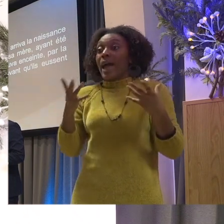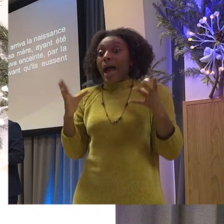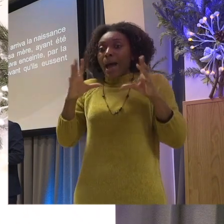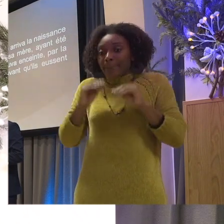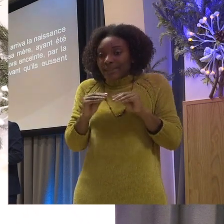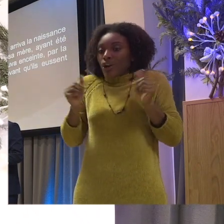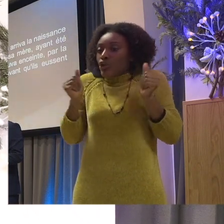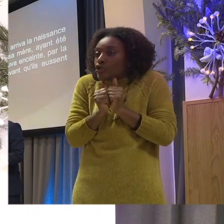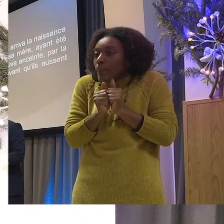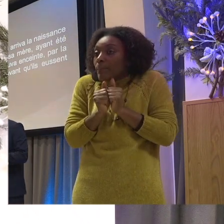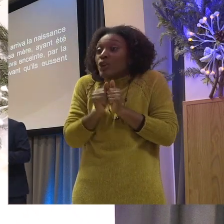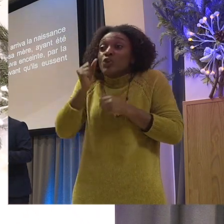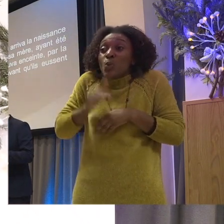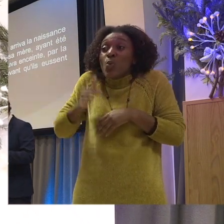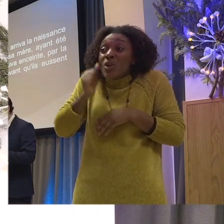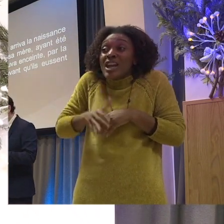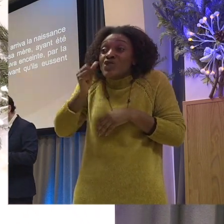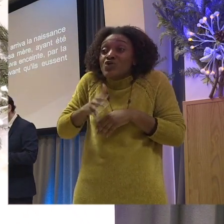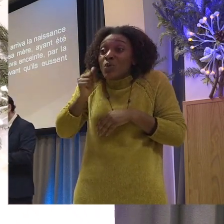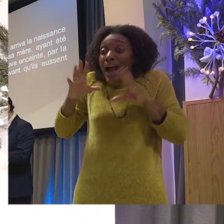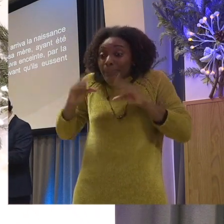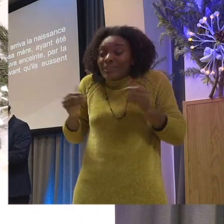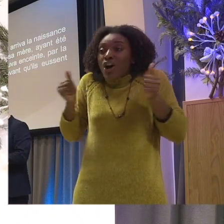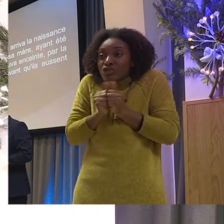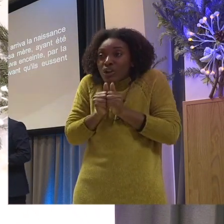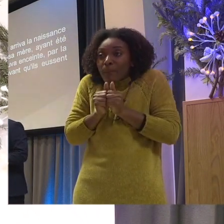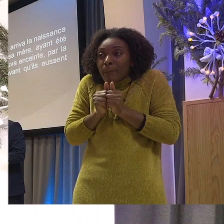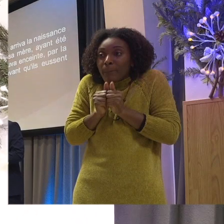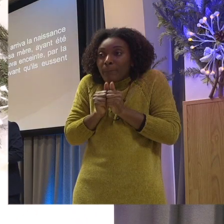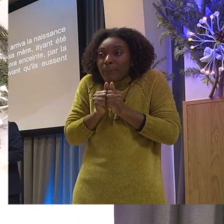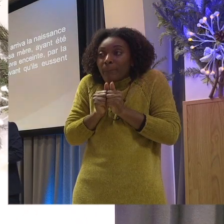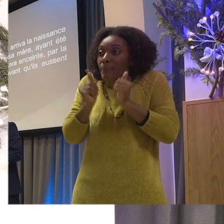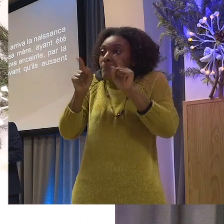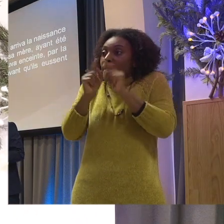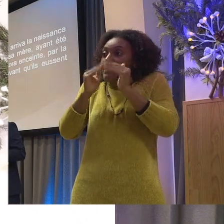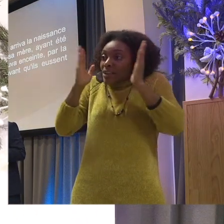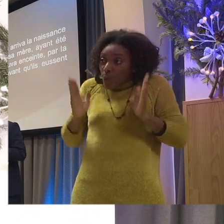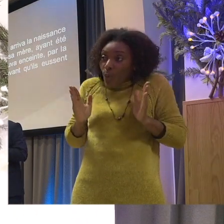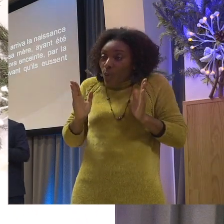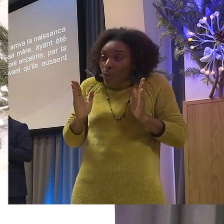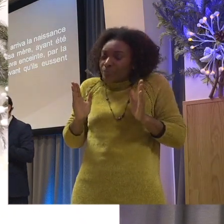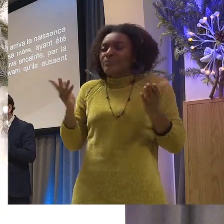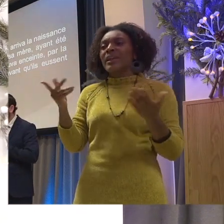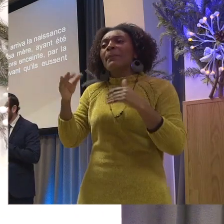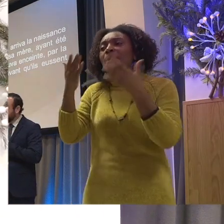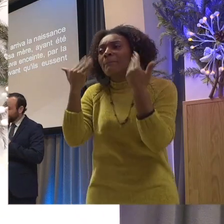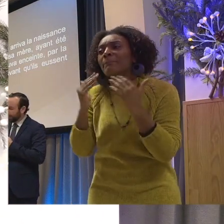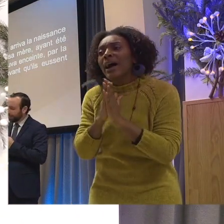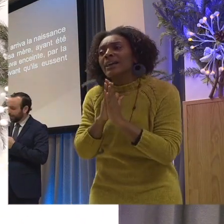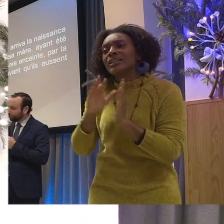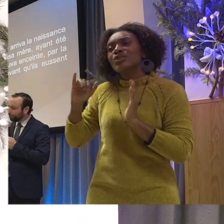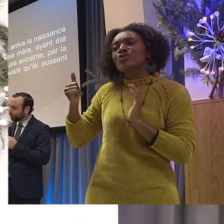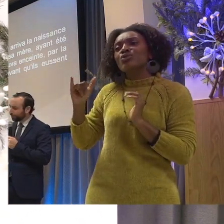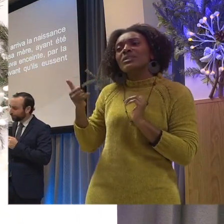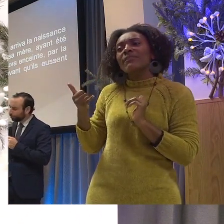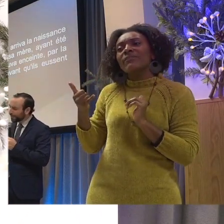ensemble, vivre au quotidien sous le même toit. Et d'après l'exemple de Marie et Joseph,